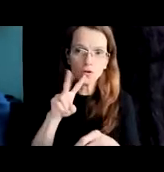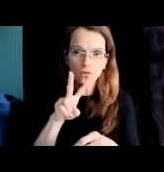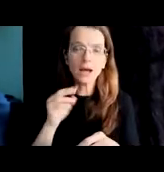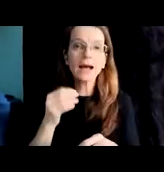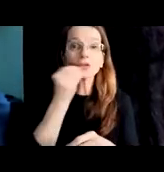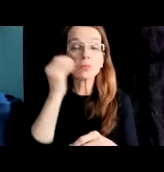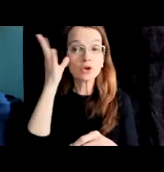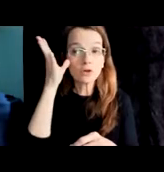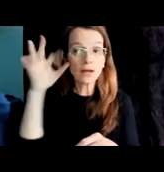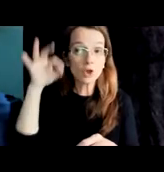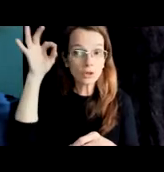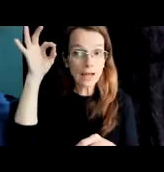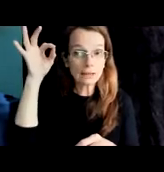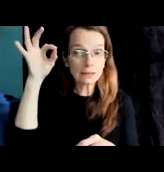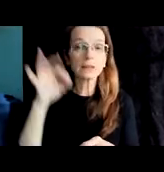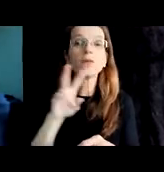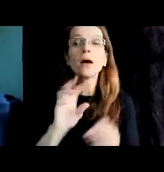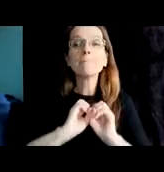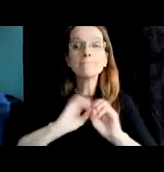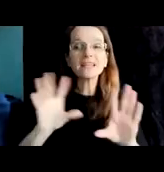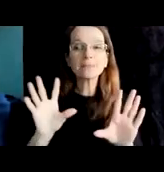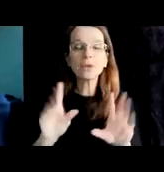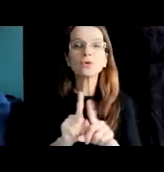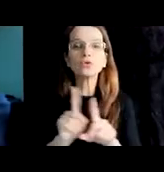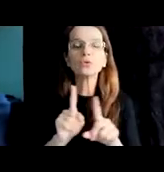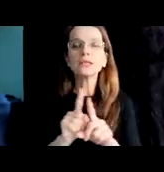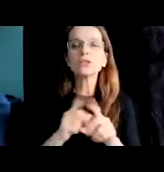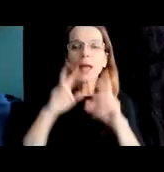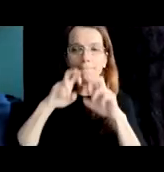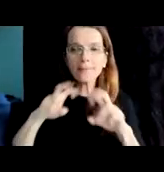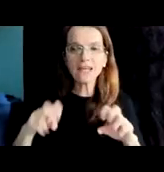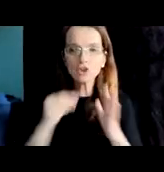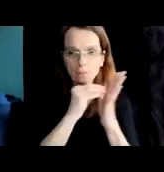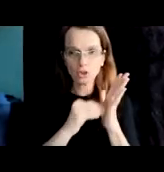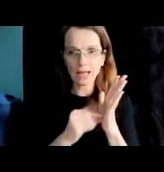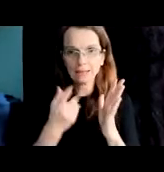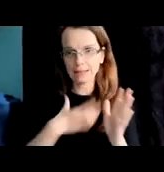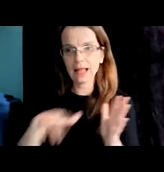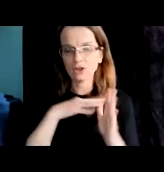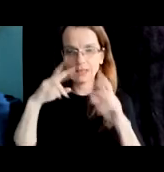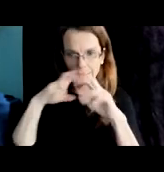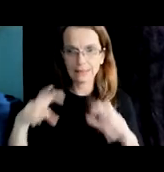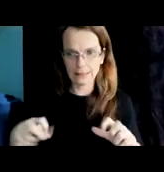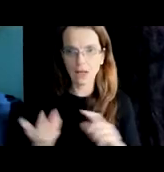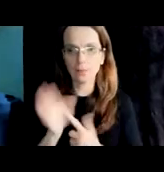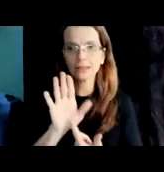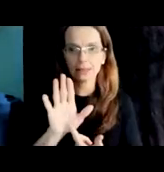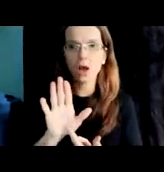V prispevku so tudi navedeni empirični podatki iz naših raziskav. Poleg tega